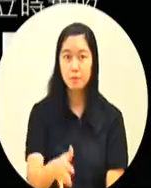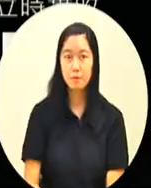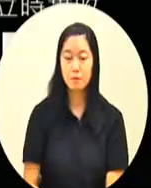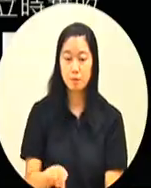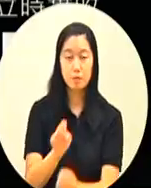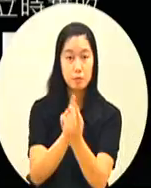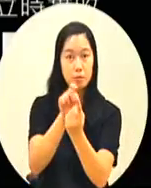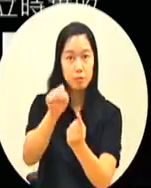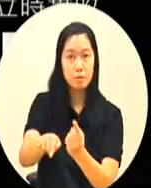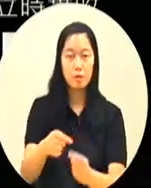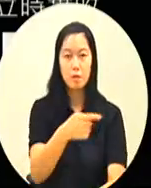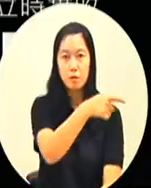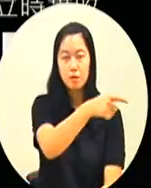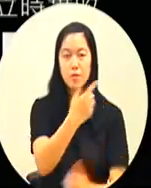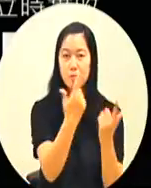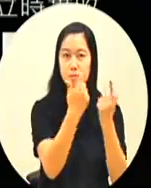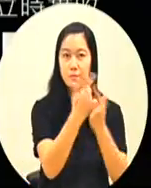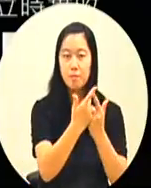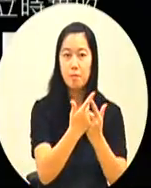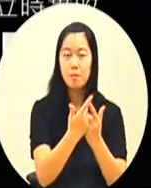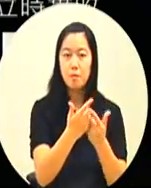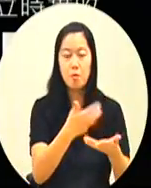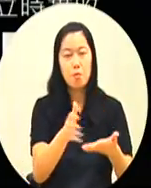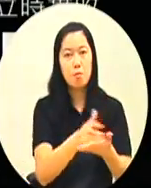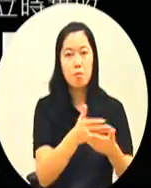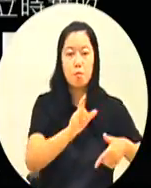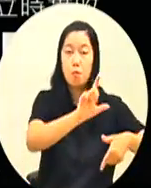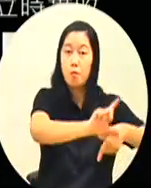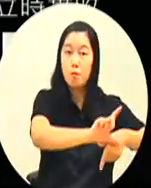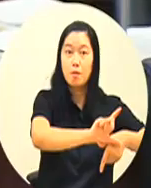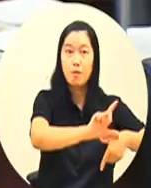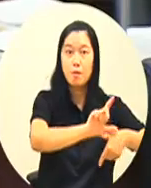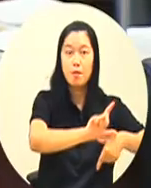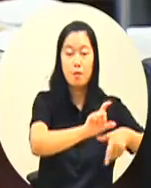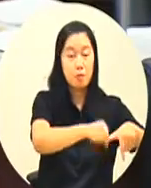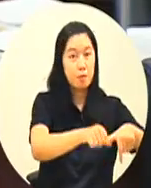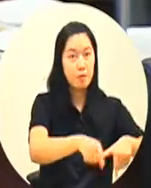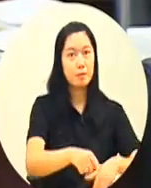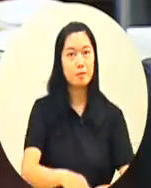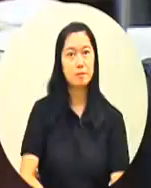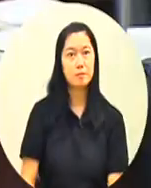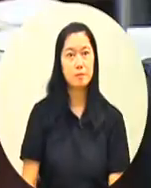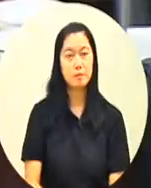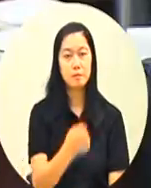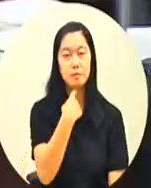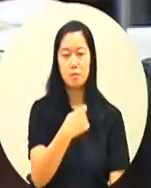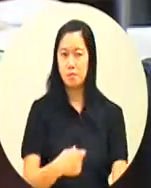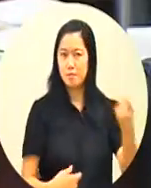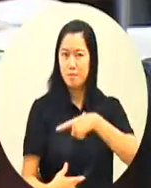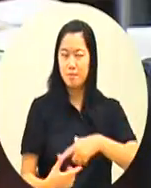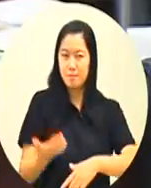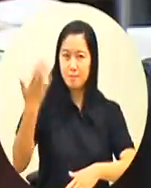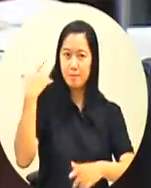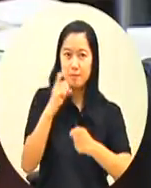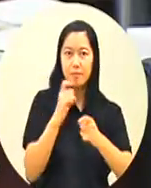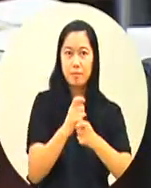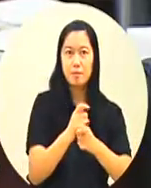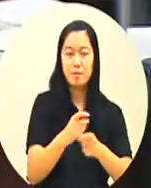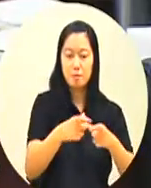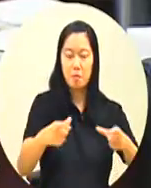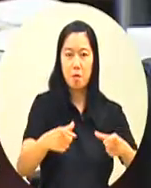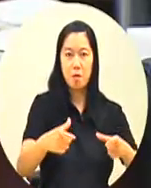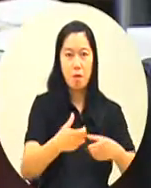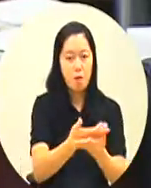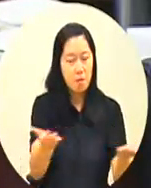对了悠游卡这么大的一只讲怪兽不为过啦，早我们十几年就成立了，发卡量也是天文数